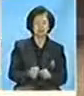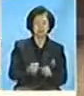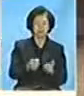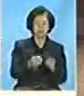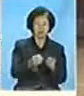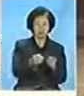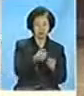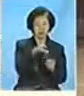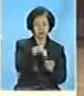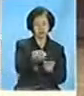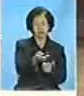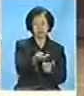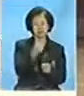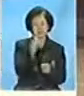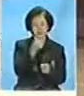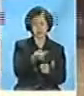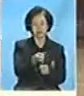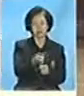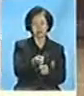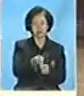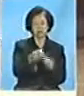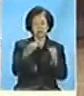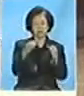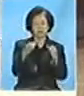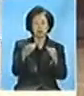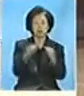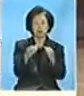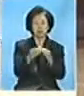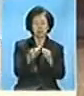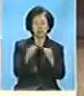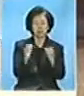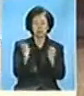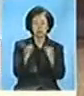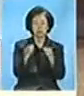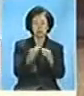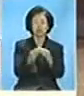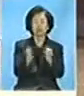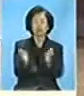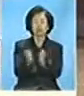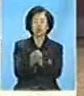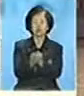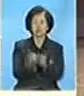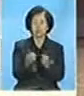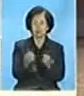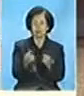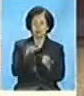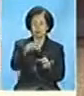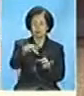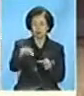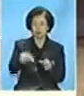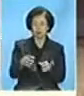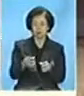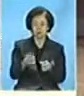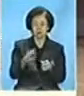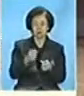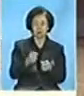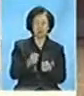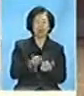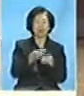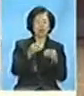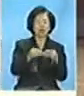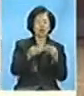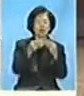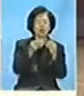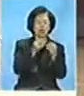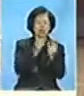กรเห็นเราเป็นแค่องค์ประกอบเท่านั้นบางองค์กรเอารัดเอาเปรียบแม้กระทั่งการอภิปรายก็ให้เวลาเราไม่ม